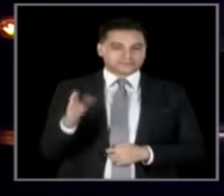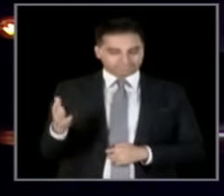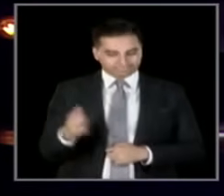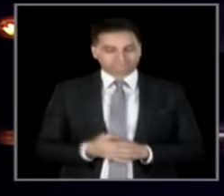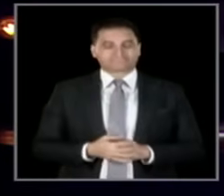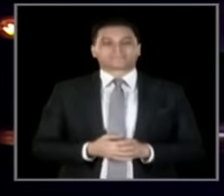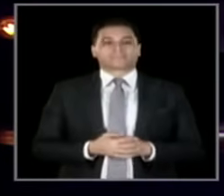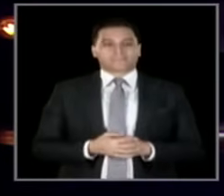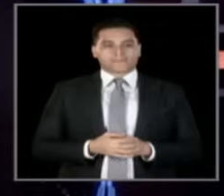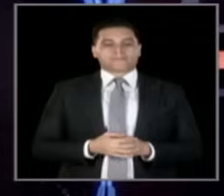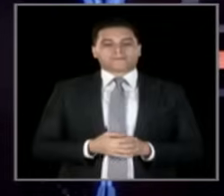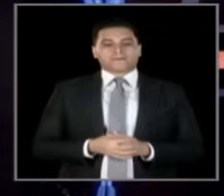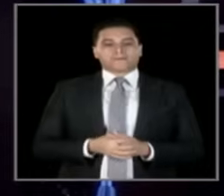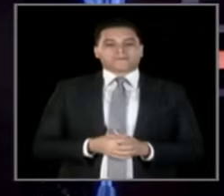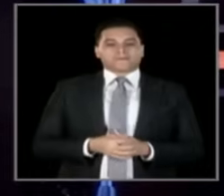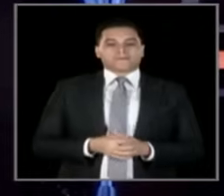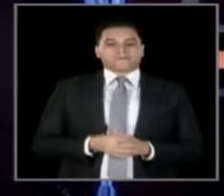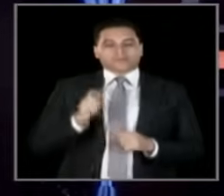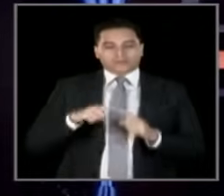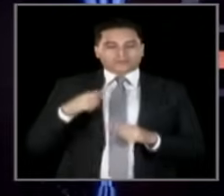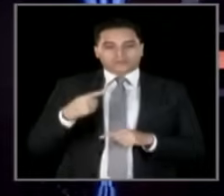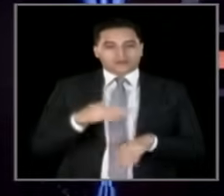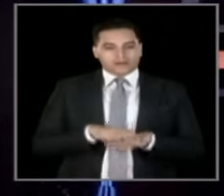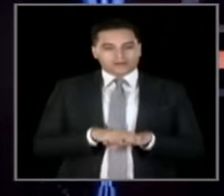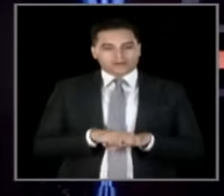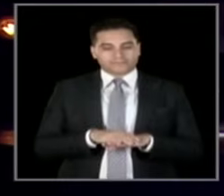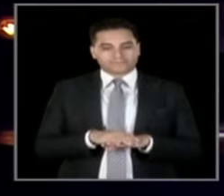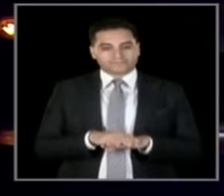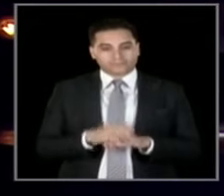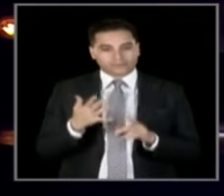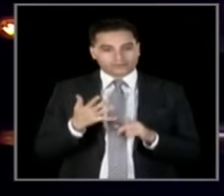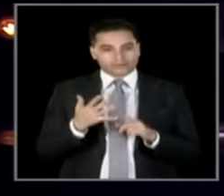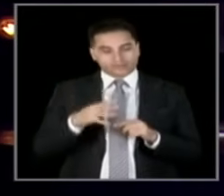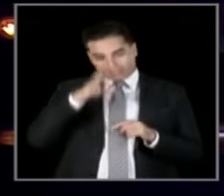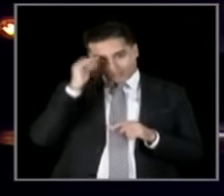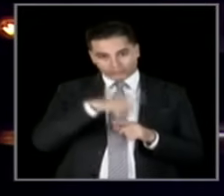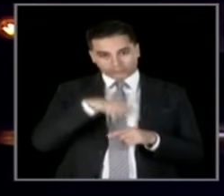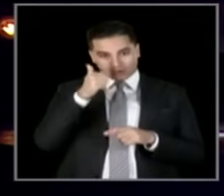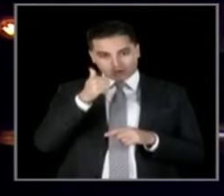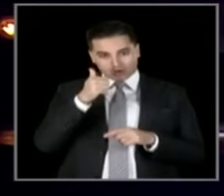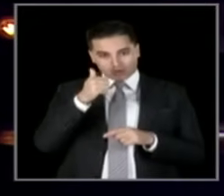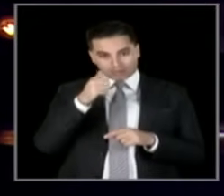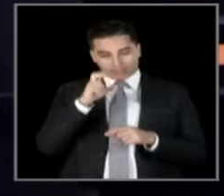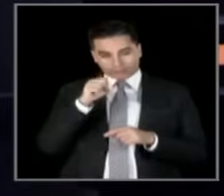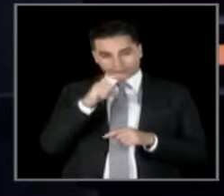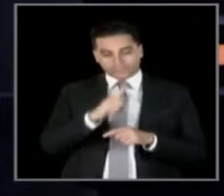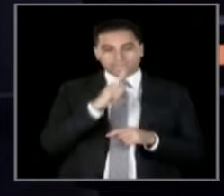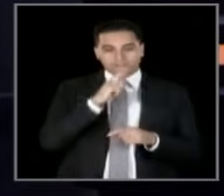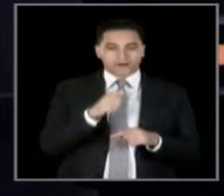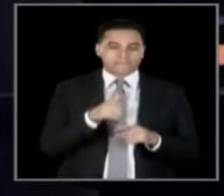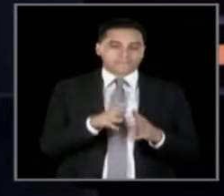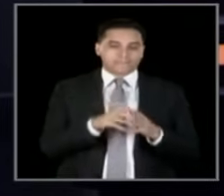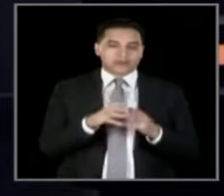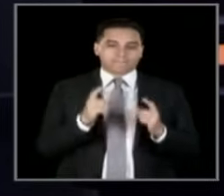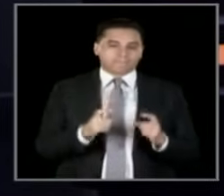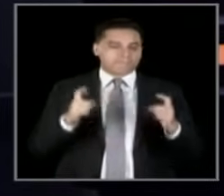صح، بقيته 20. طبعاً الفقرة اللي جاية لو كسبته ضربات الجزاء